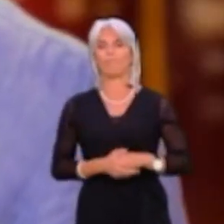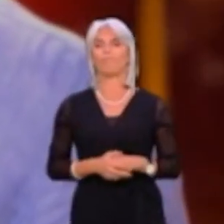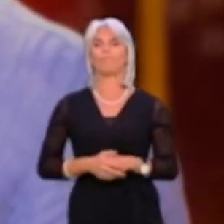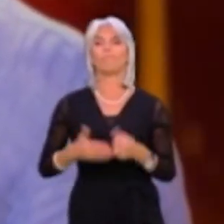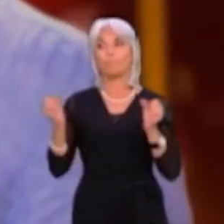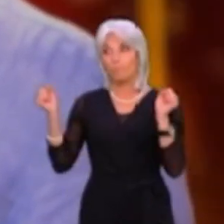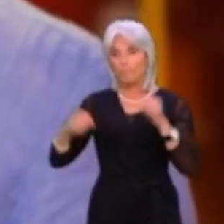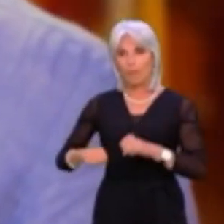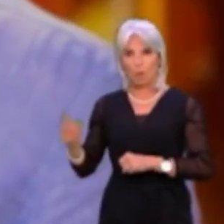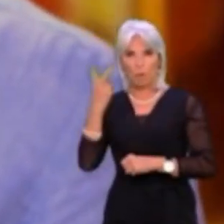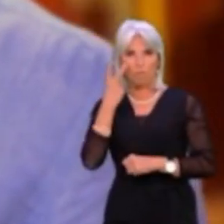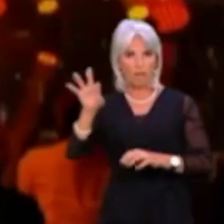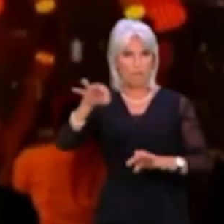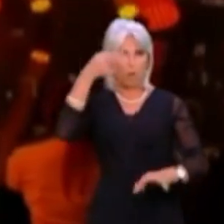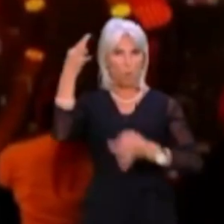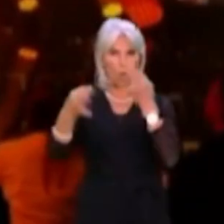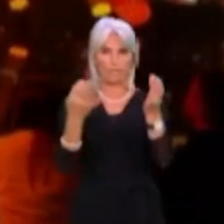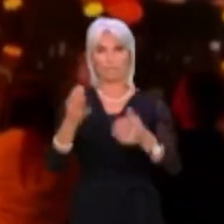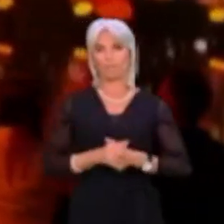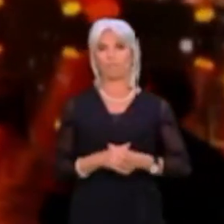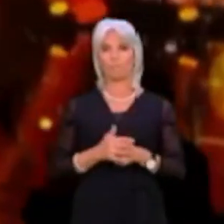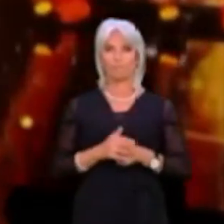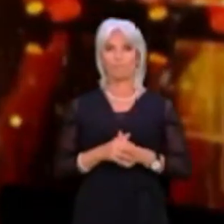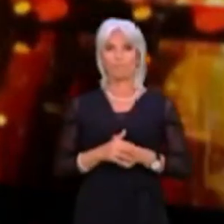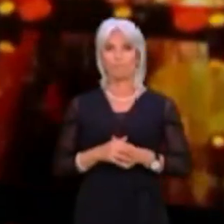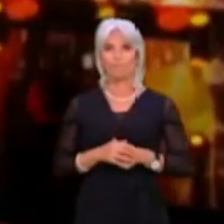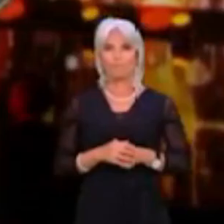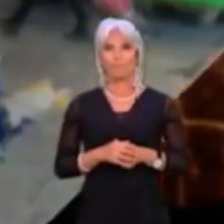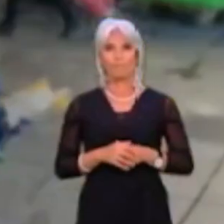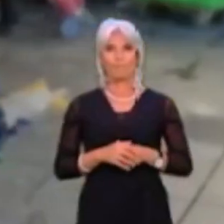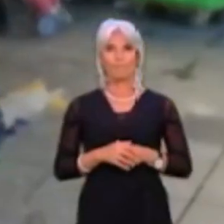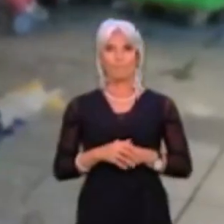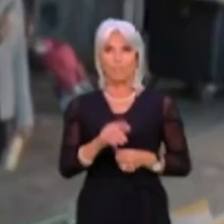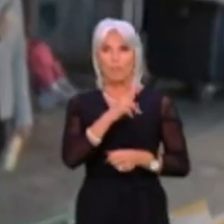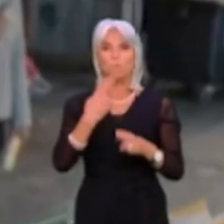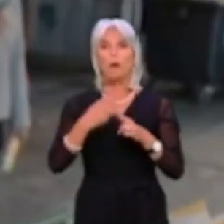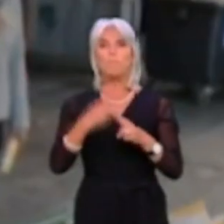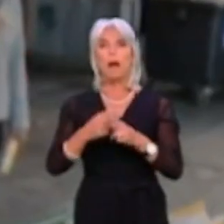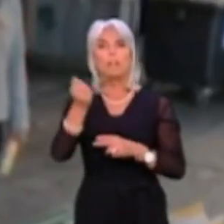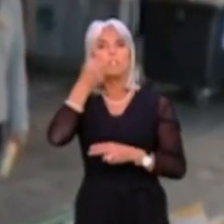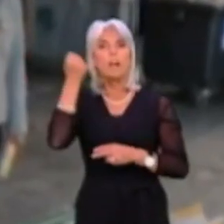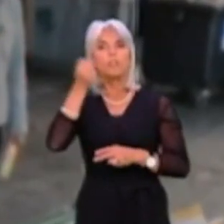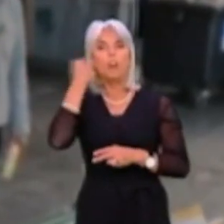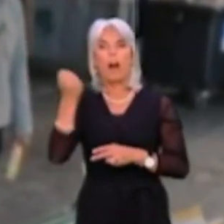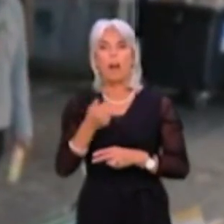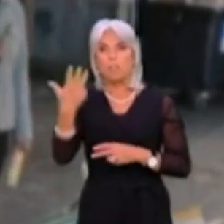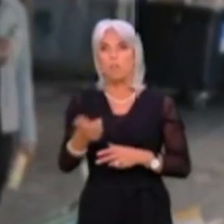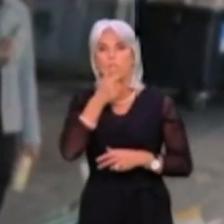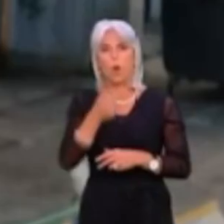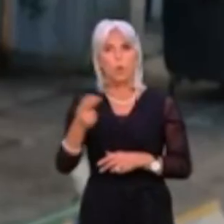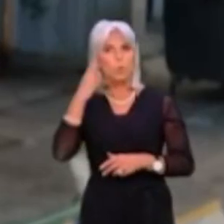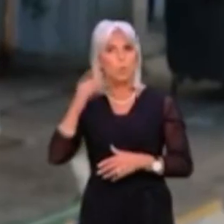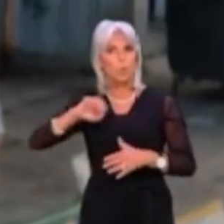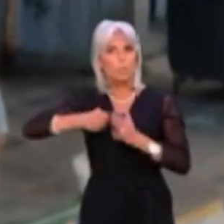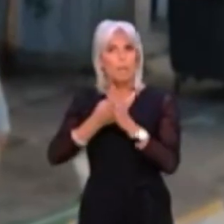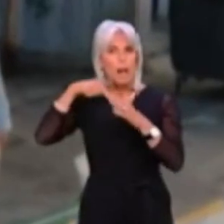Eh bien, je te propose de découvrir ça ensemble. Bonjour à tous, je m'appelle Sacha Hano, j'ai 19 ans. Voilà, je suis sur sévère, mais pas mieux comme vous pouvez